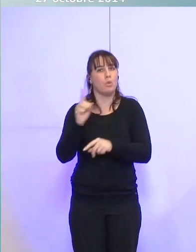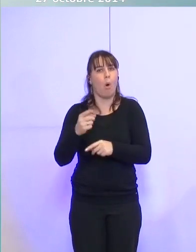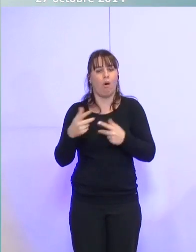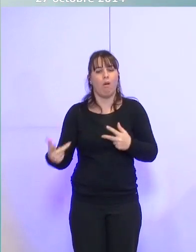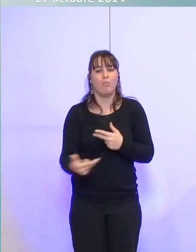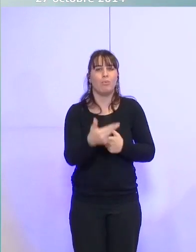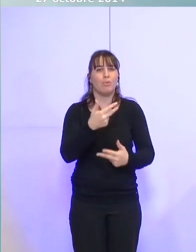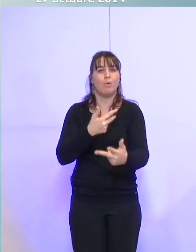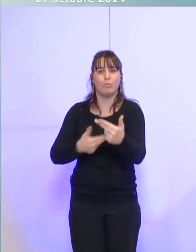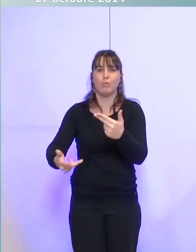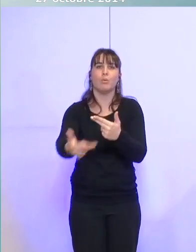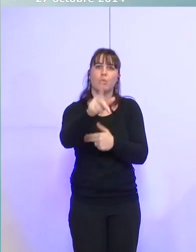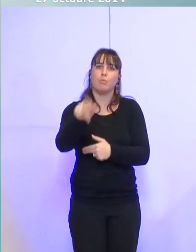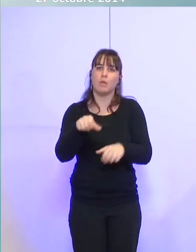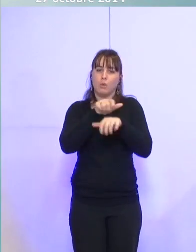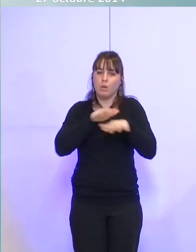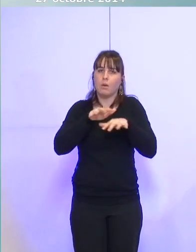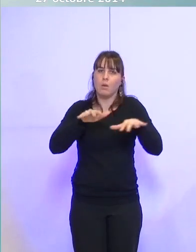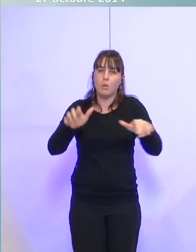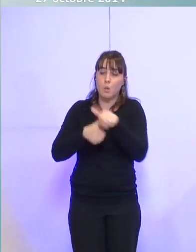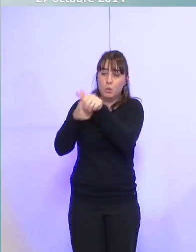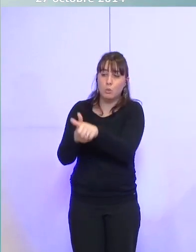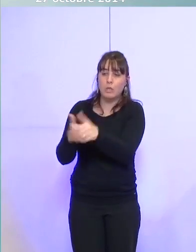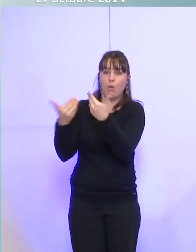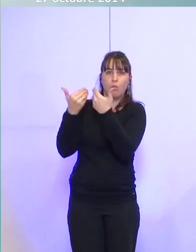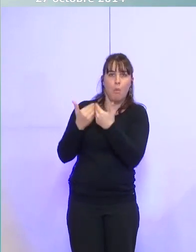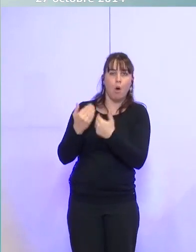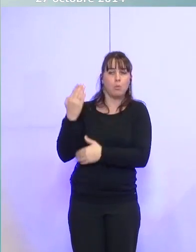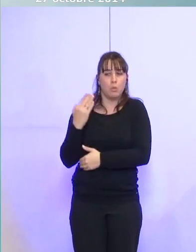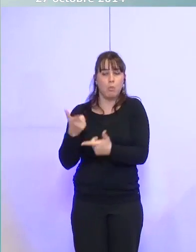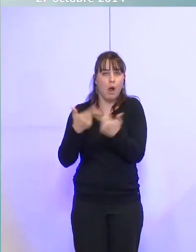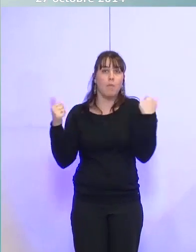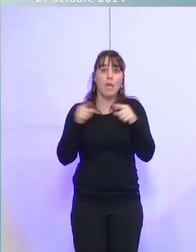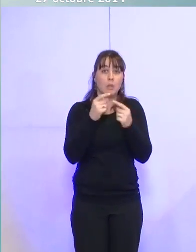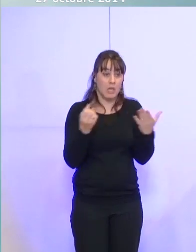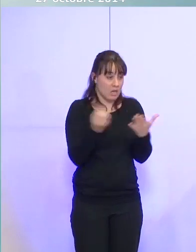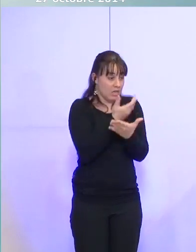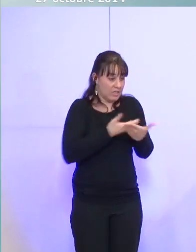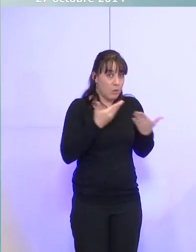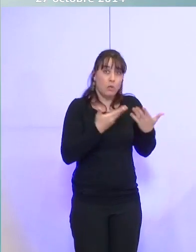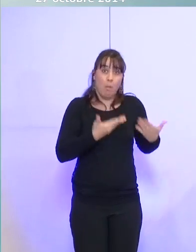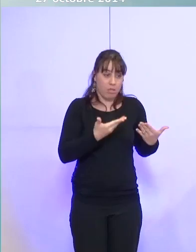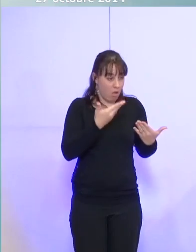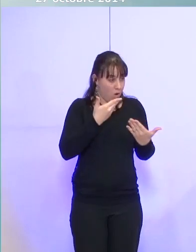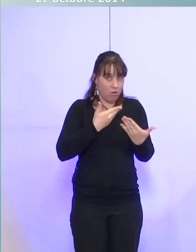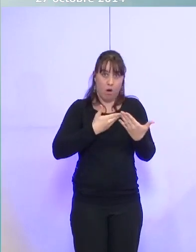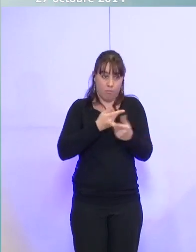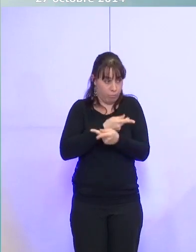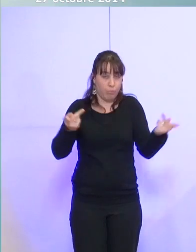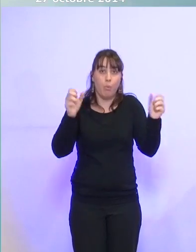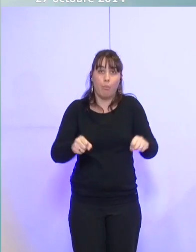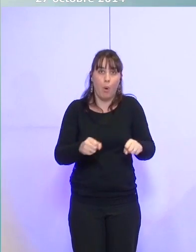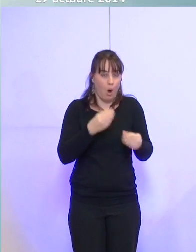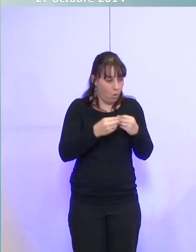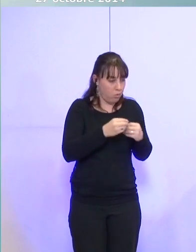temps en fonction à la fois de la demande et, j'ai envie de dire, de l'état des données et de notre capacité à les faire vivre.